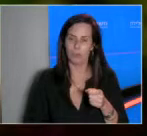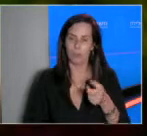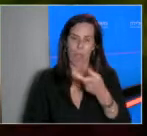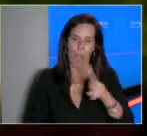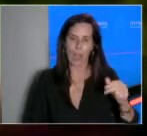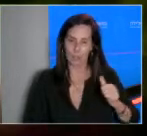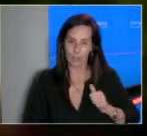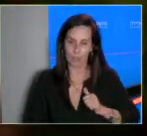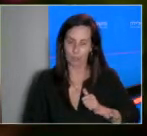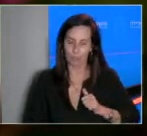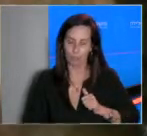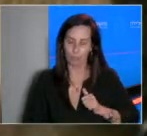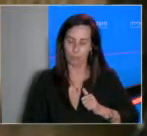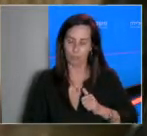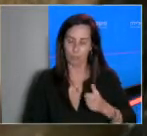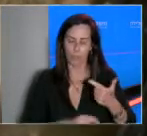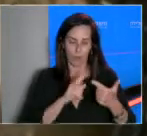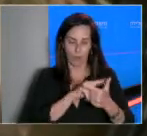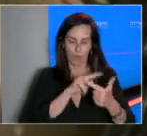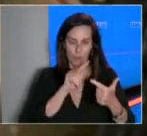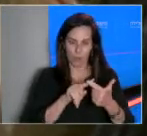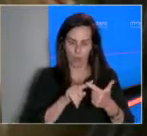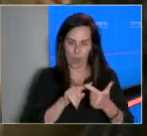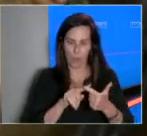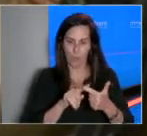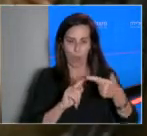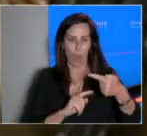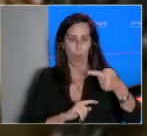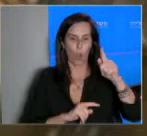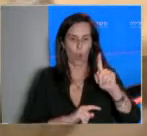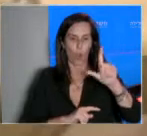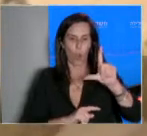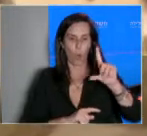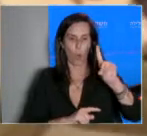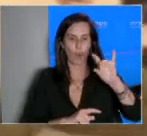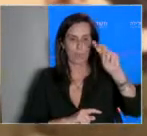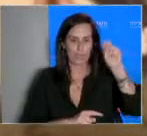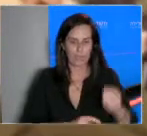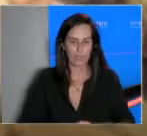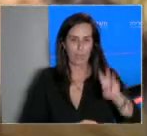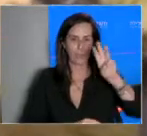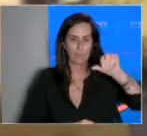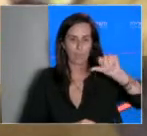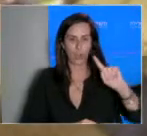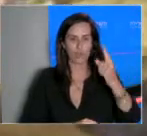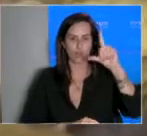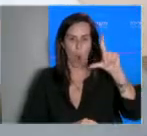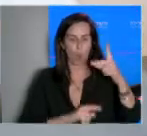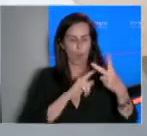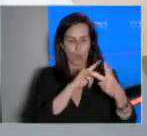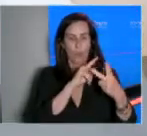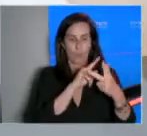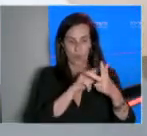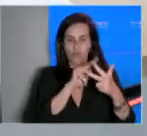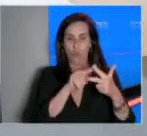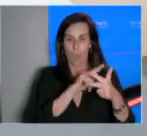שחללי צהל, סגן הדר גולדין וסמל ראשון אורון שאול זל, הם כמובן ראשונים מבחינתו,